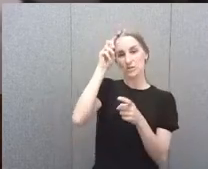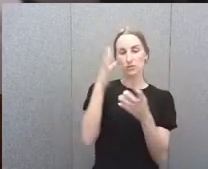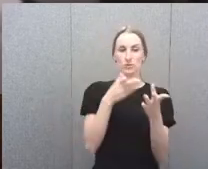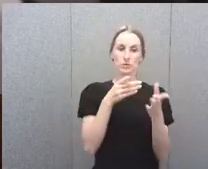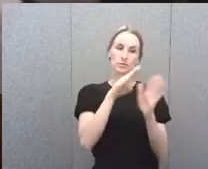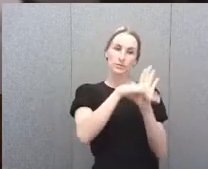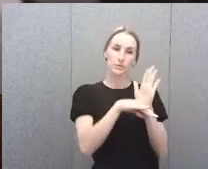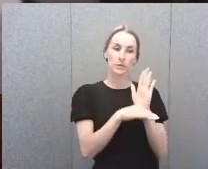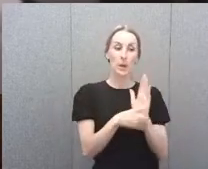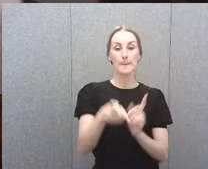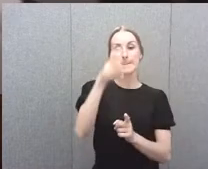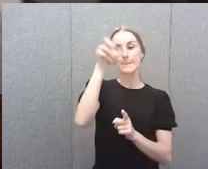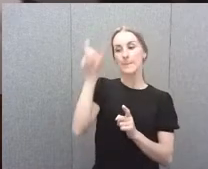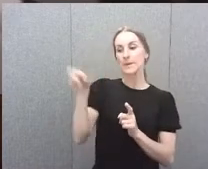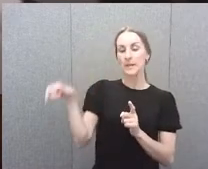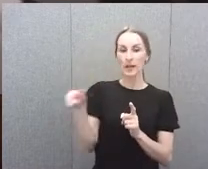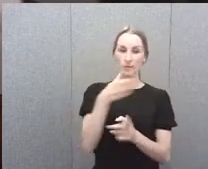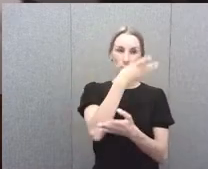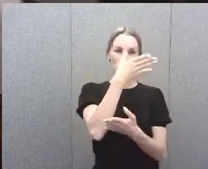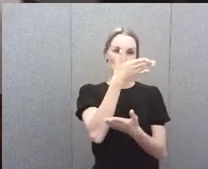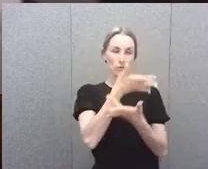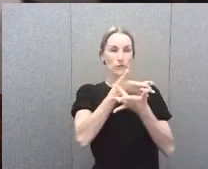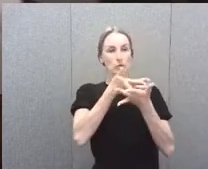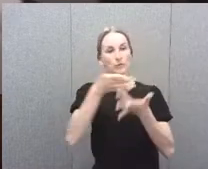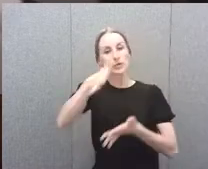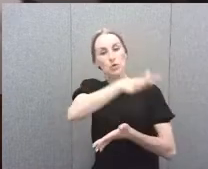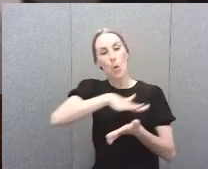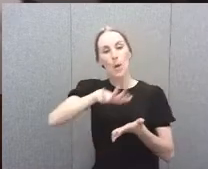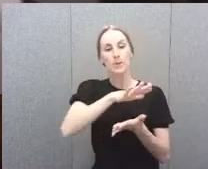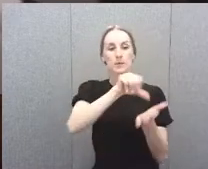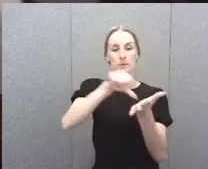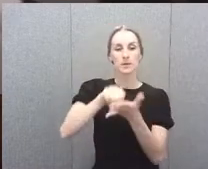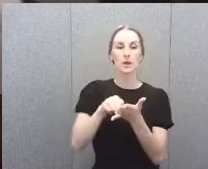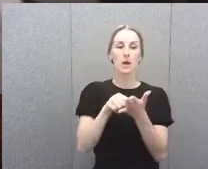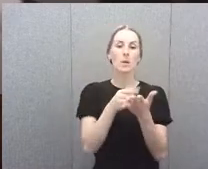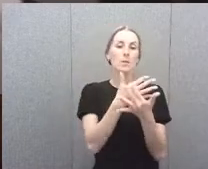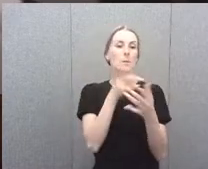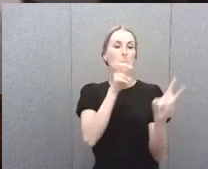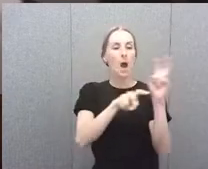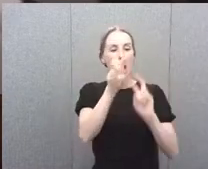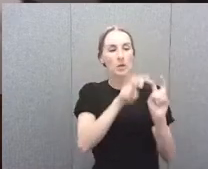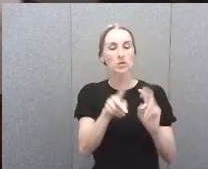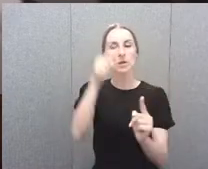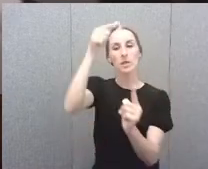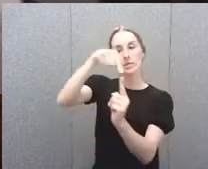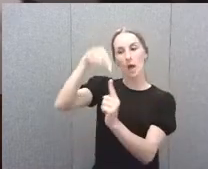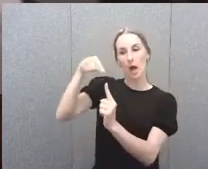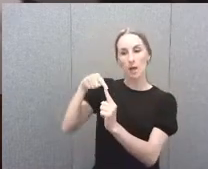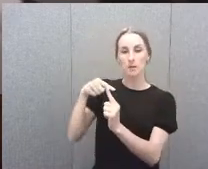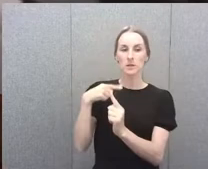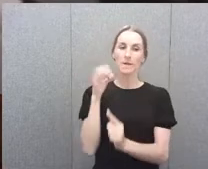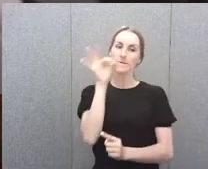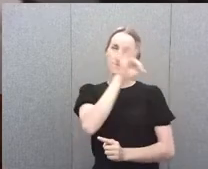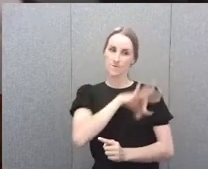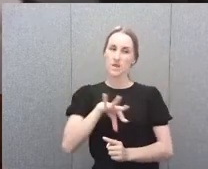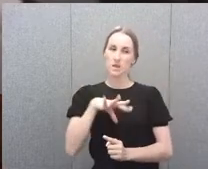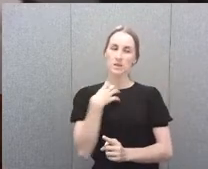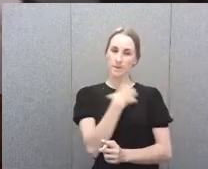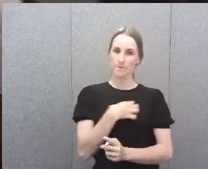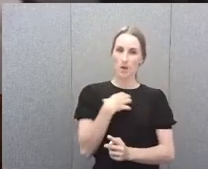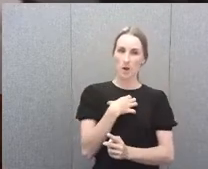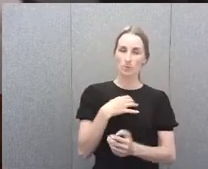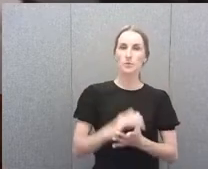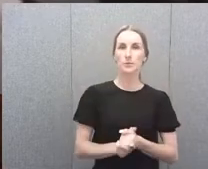Участие экспертов гражданского общества, поиски инновационных способов деятельности, а также их применение особо важны в этом